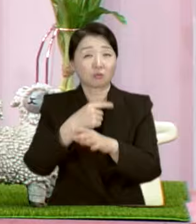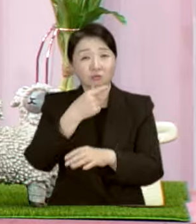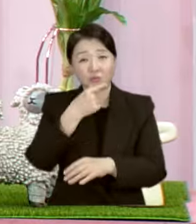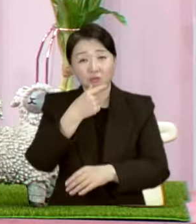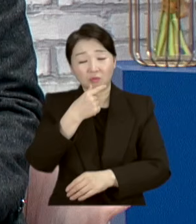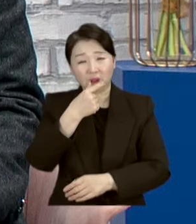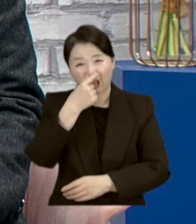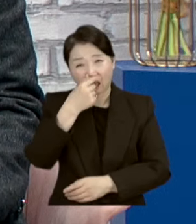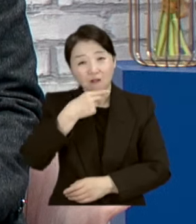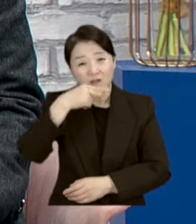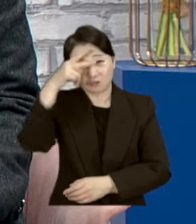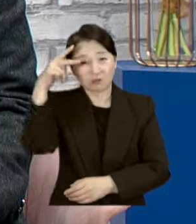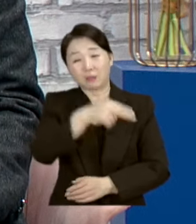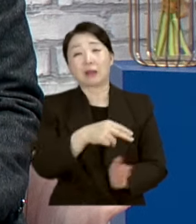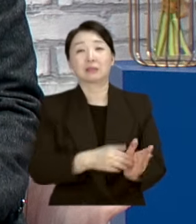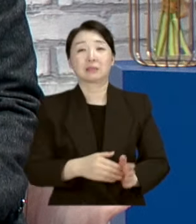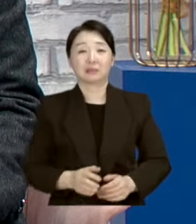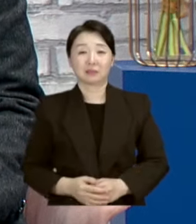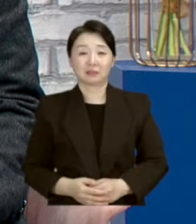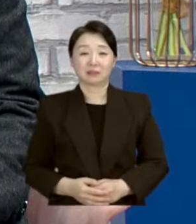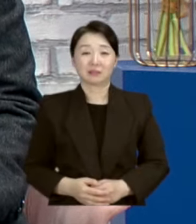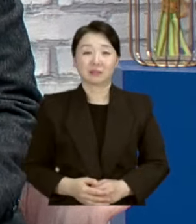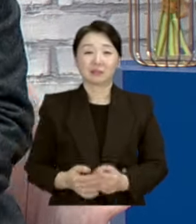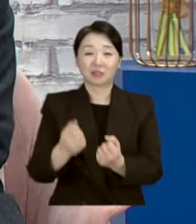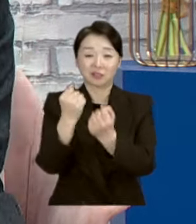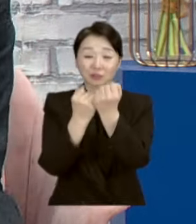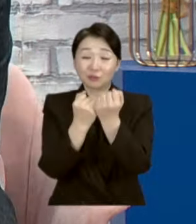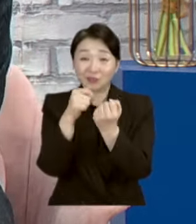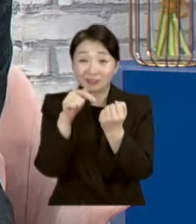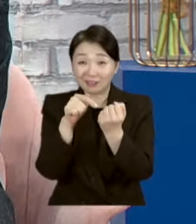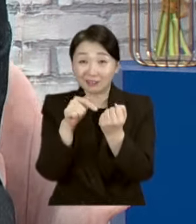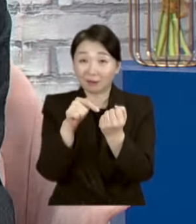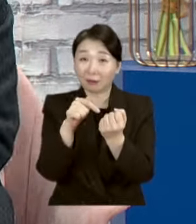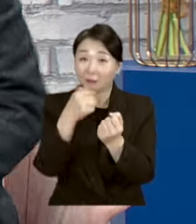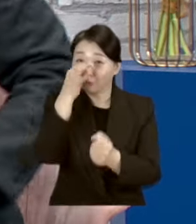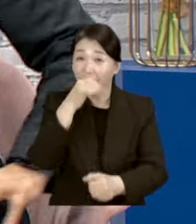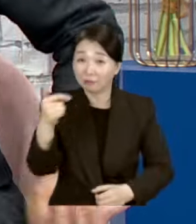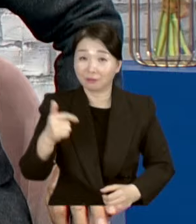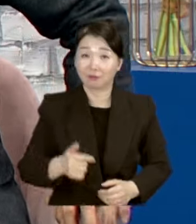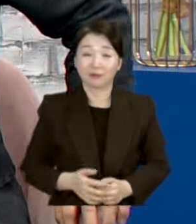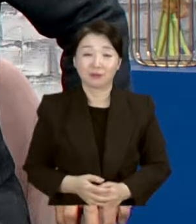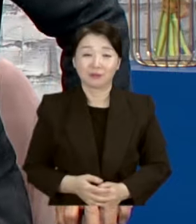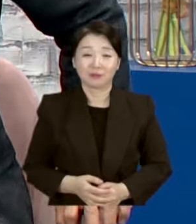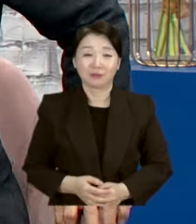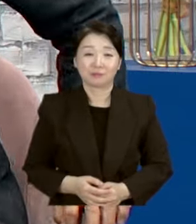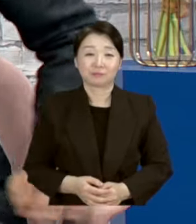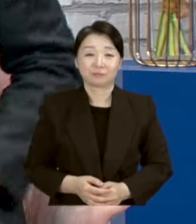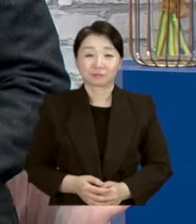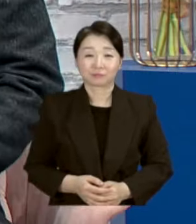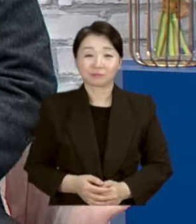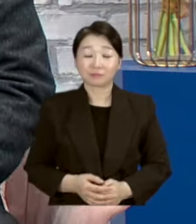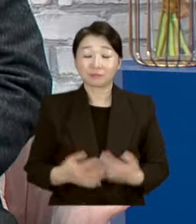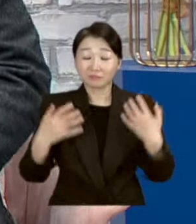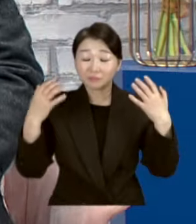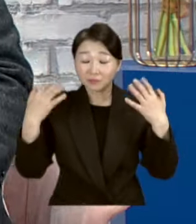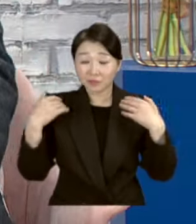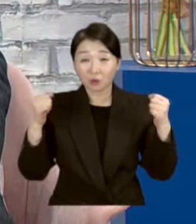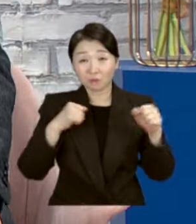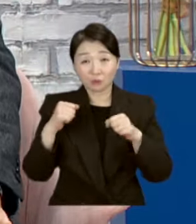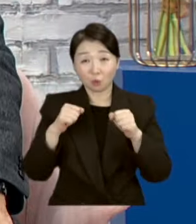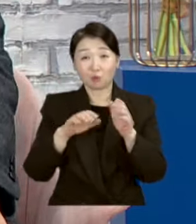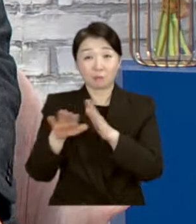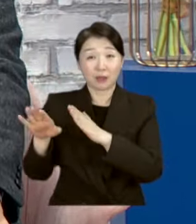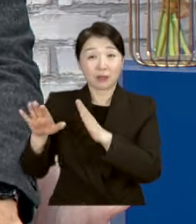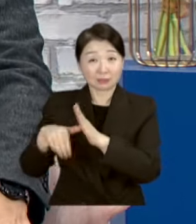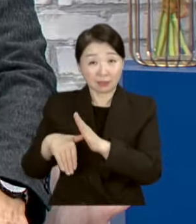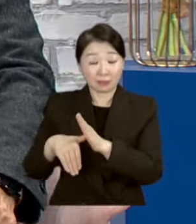끊게 됐어요. 이게 수련회가 진짜 이게 답이라니까 수련회가. 성령의 임재가 네, 여름방학, 겨울방학 수련회